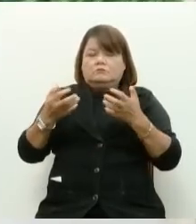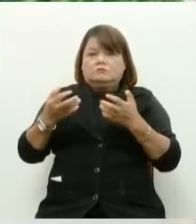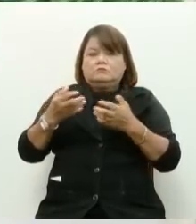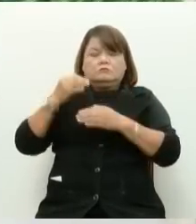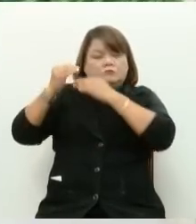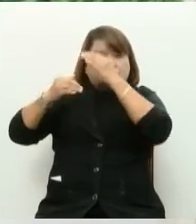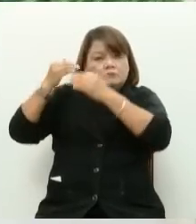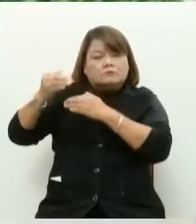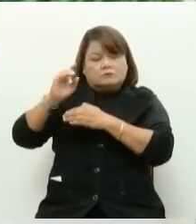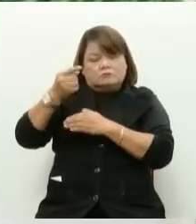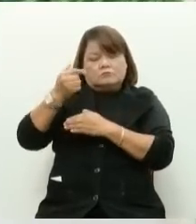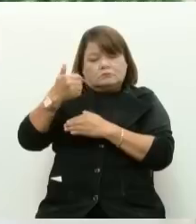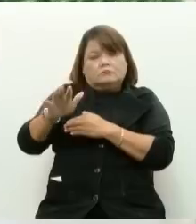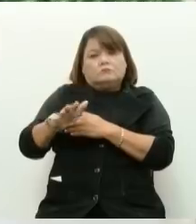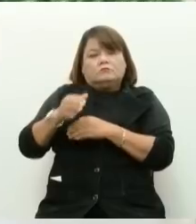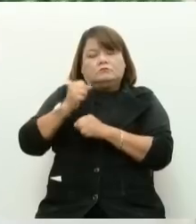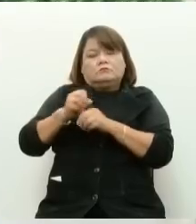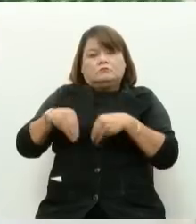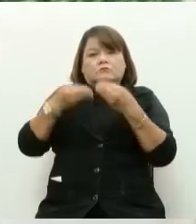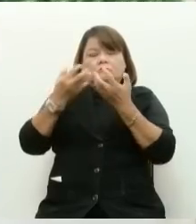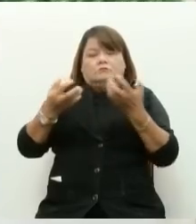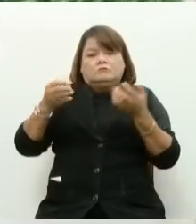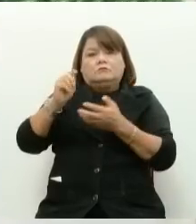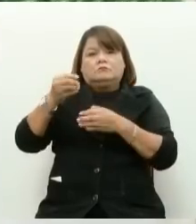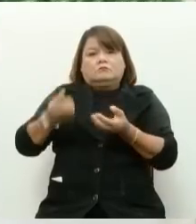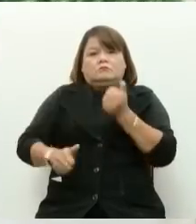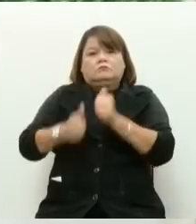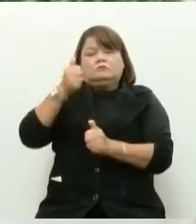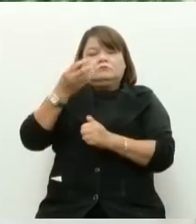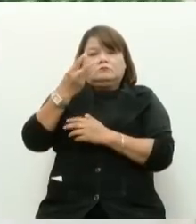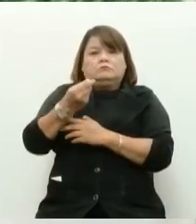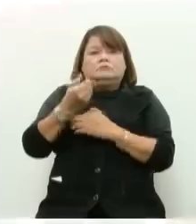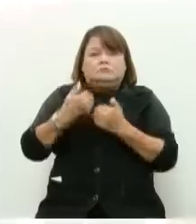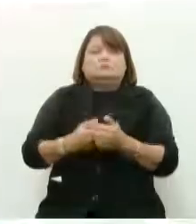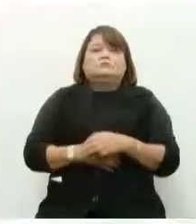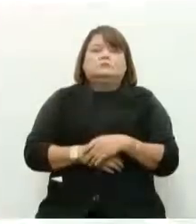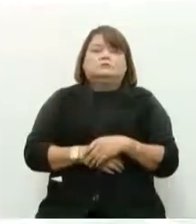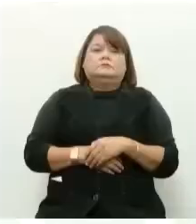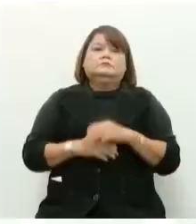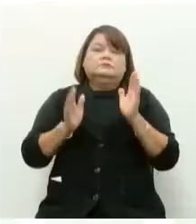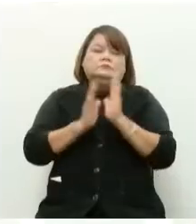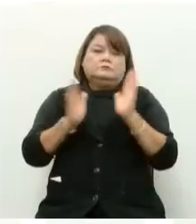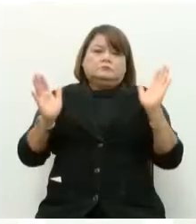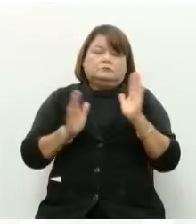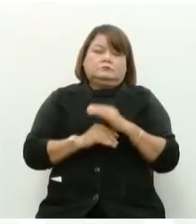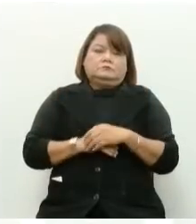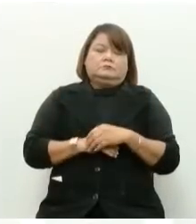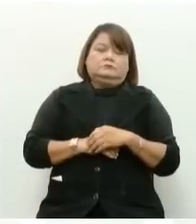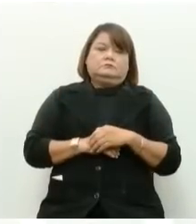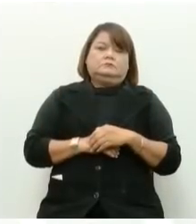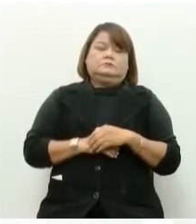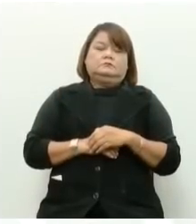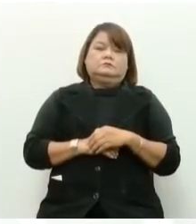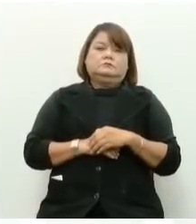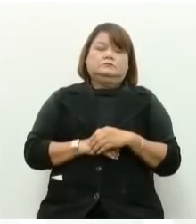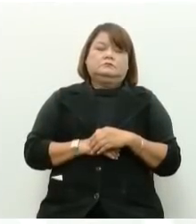ฒนาใหม่แล้วนะครับอาจจะทำให้ผลงานจะผ่านได้โดยเร็วเลยนะครับอันนี้ก็ประมาณนี้ครับ ข ขอบพระคุณท่านหัวหน้าท่านรองมีอะไรเพิ่มเติมไหมคร ับ